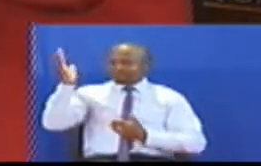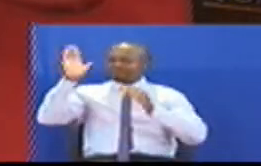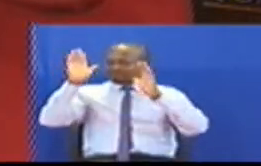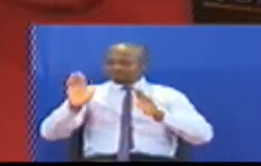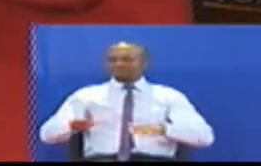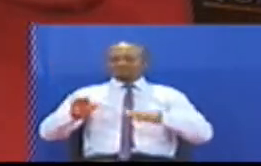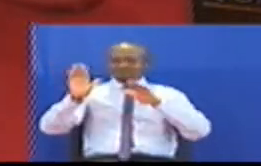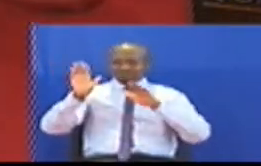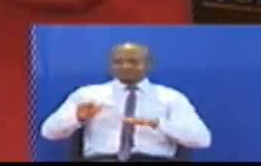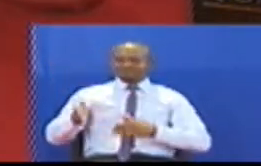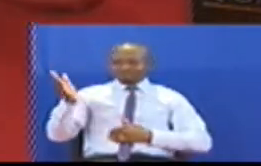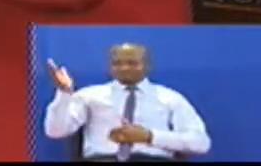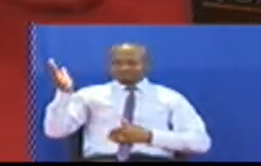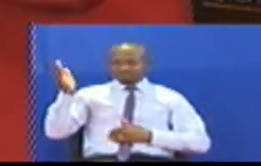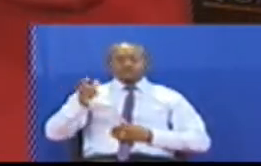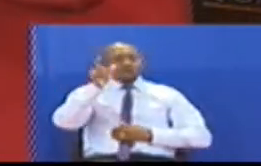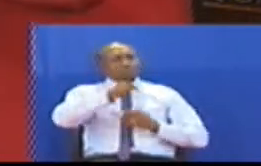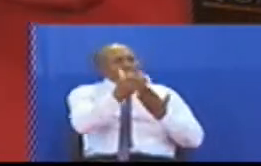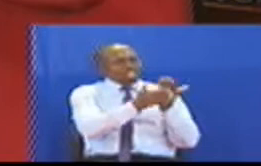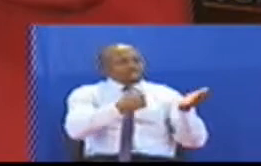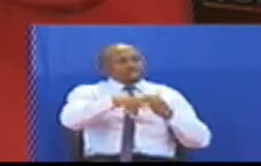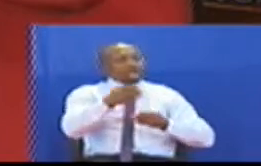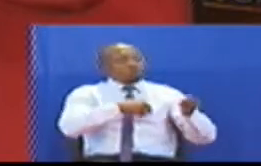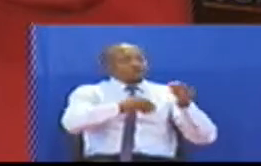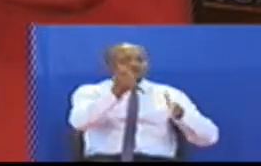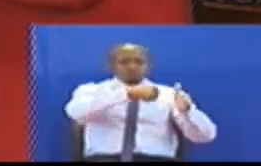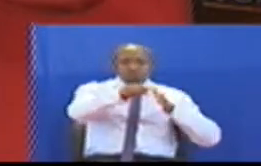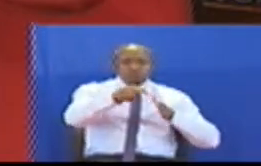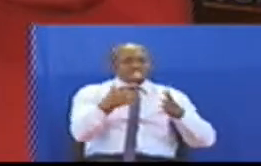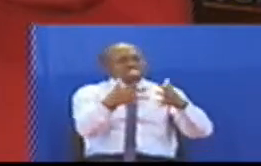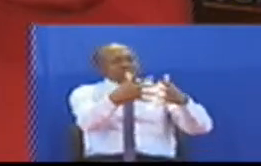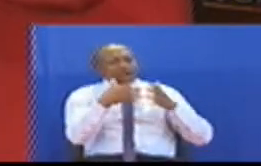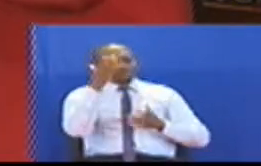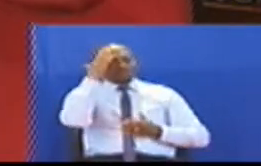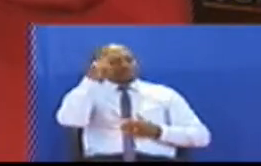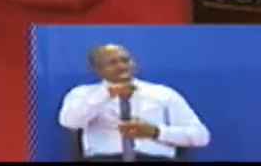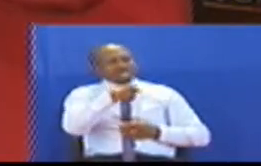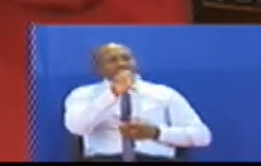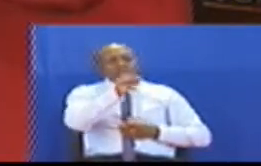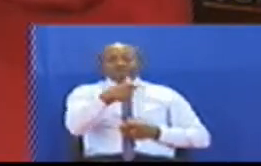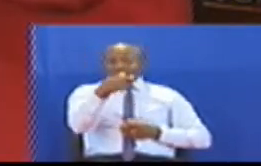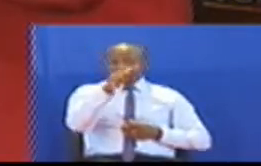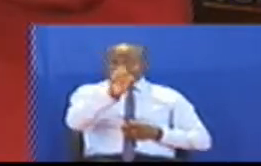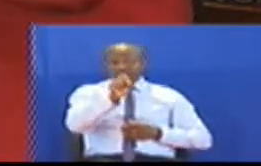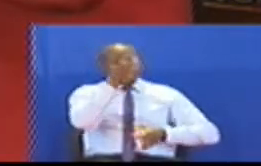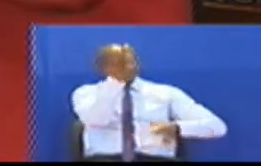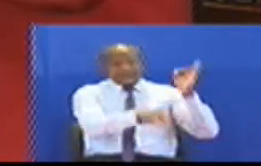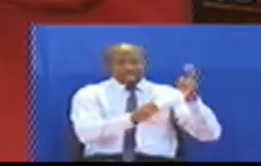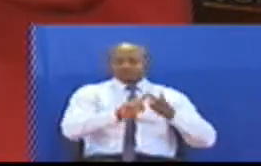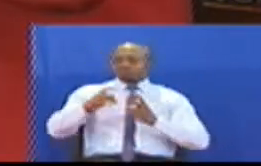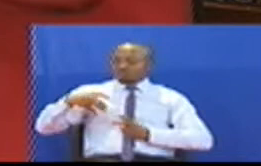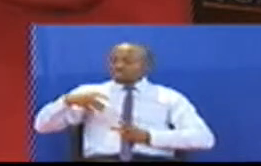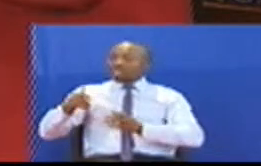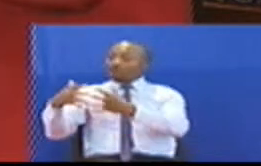Mheshimiwa Spika, mwananchi huyu anayekwenda dukani kununua nyavu, atajua vipi hii ndio TBS haitakiwi na hii ndio Wizara ya Uvuvi